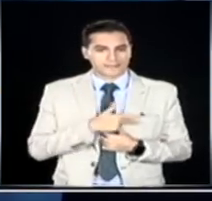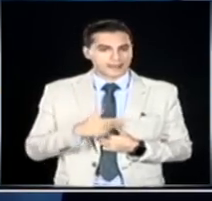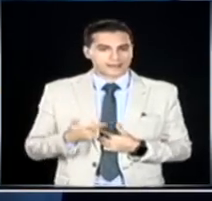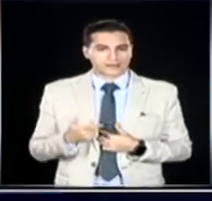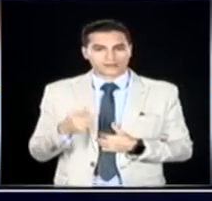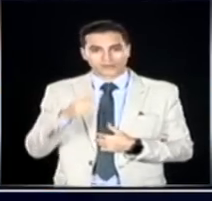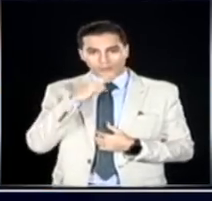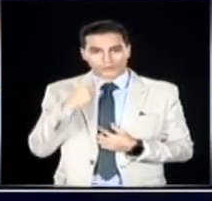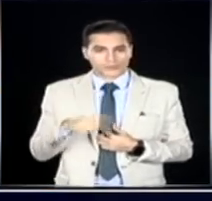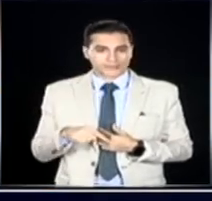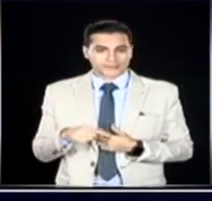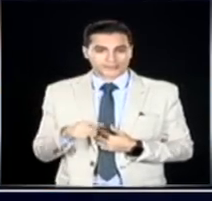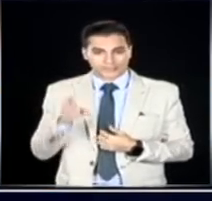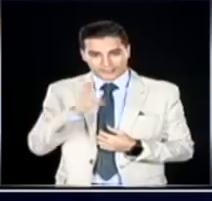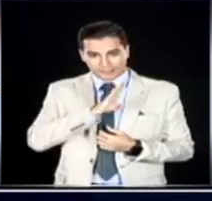الامبراطوريه